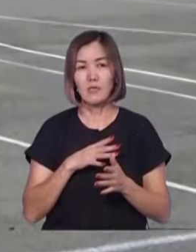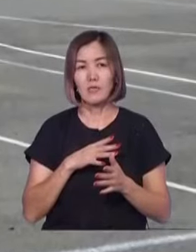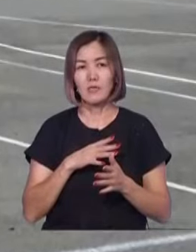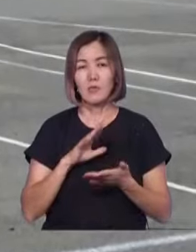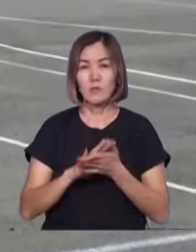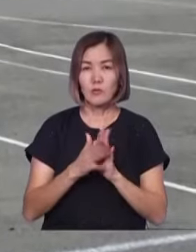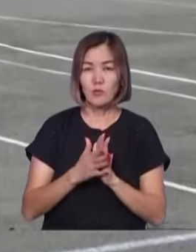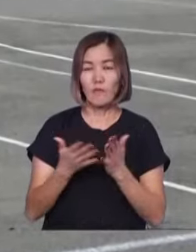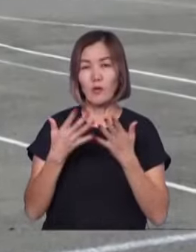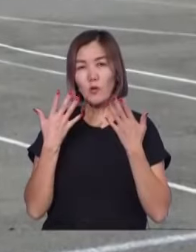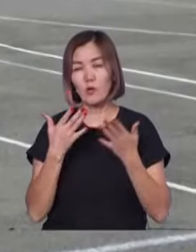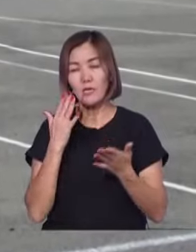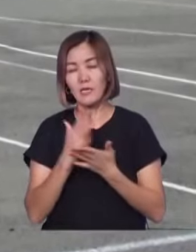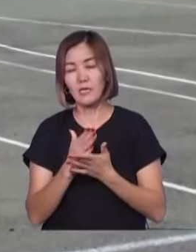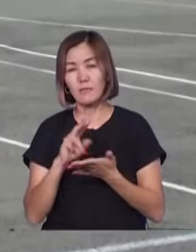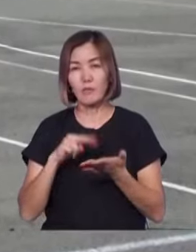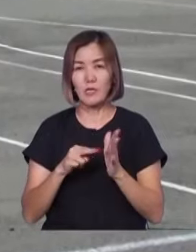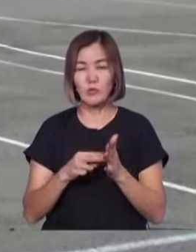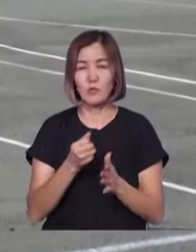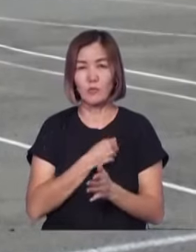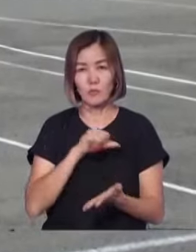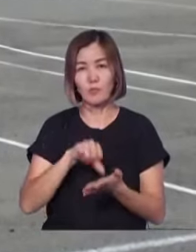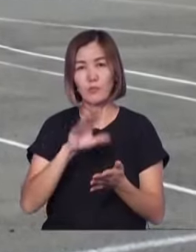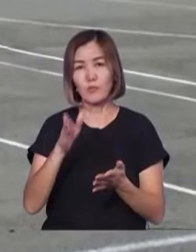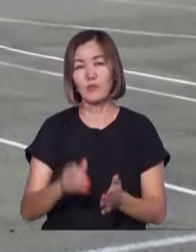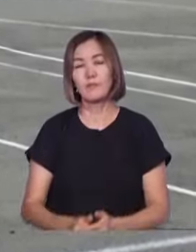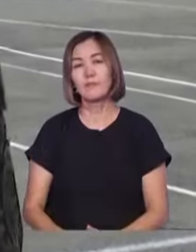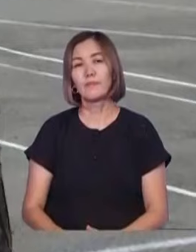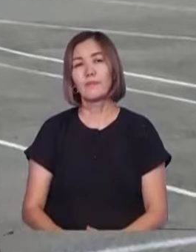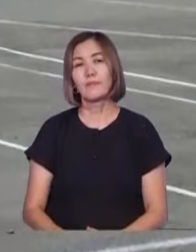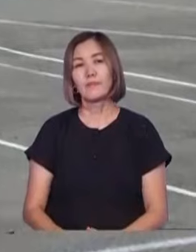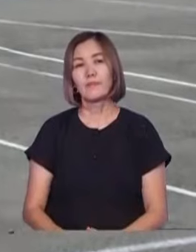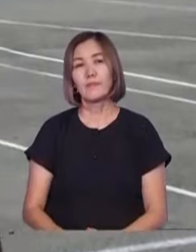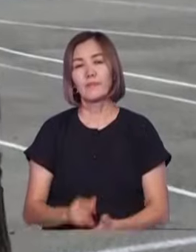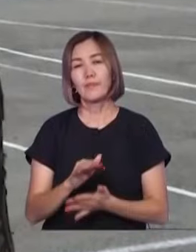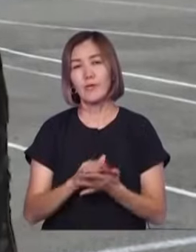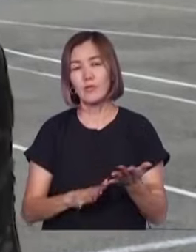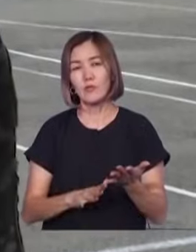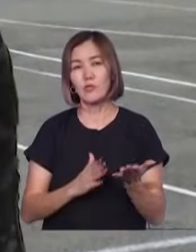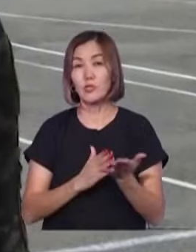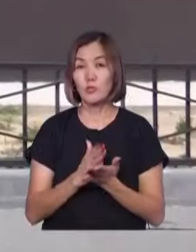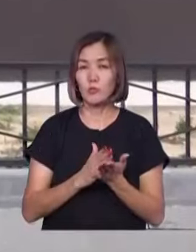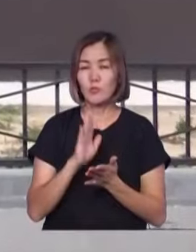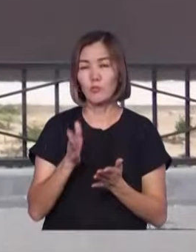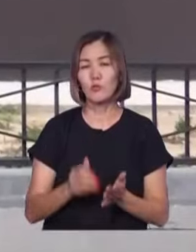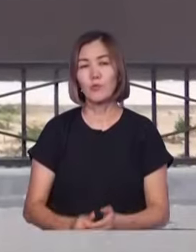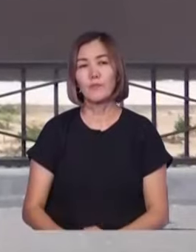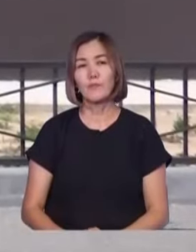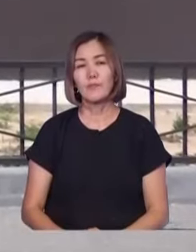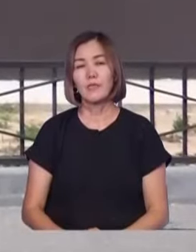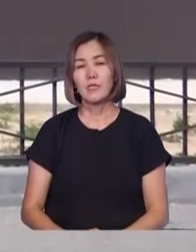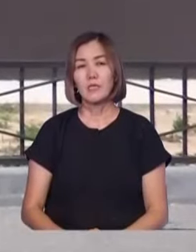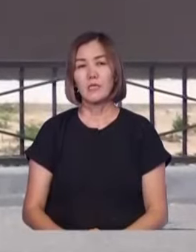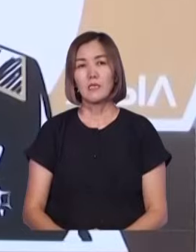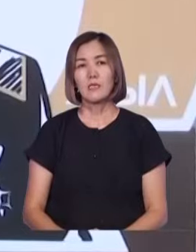всё в дальнейшем Планирую стать офицером повезёт попаду в спецподразделение и дальше уже как пойдёт за годы